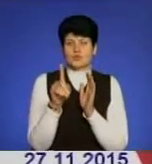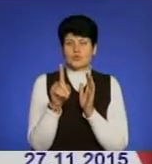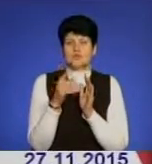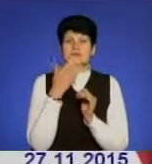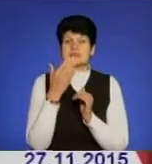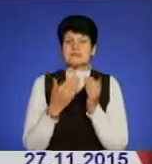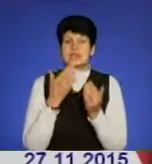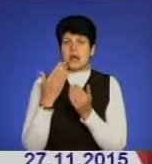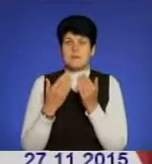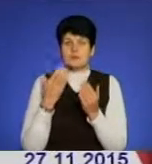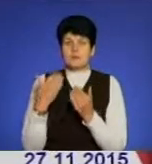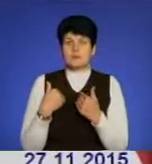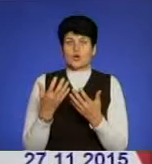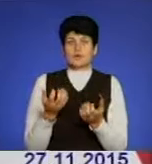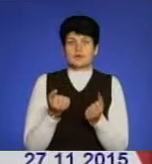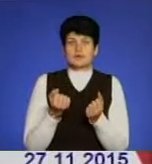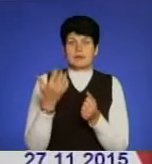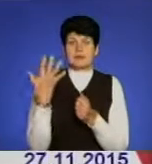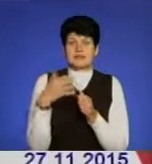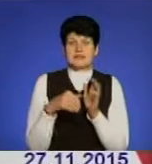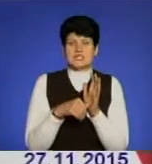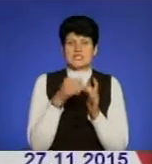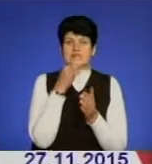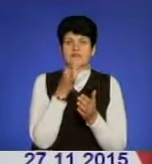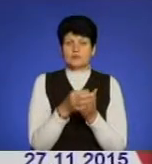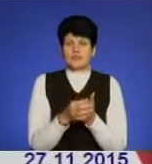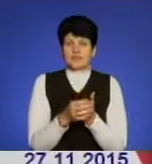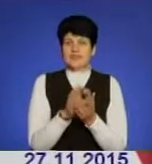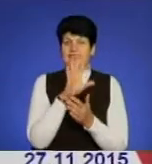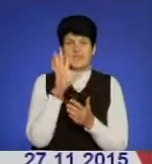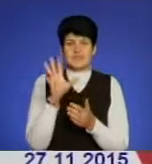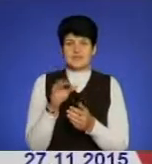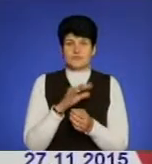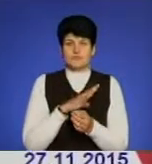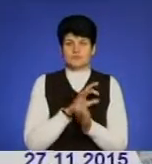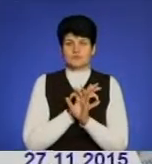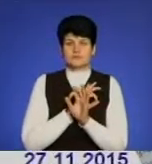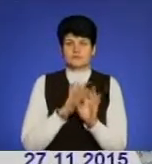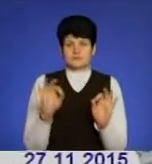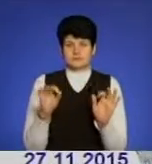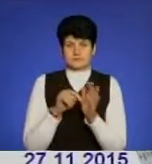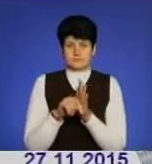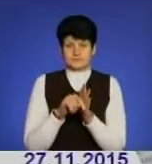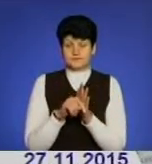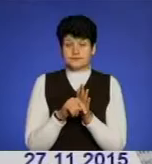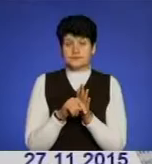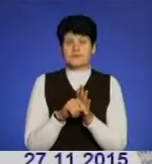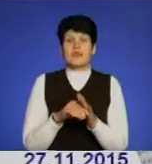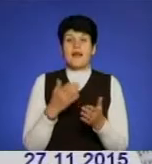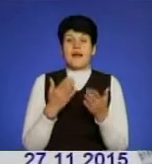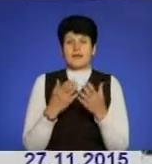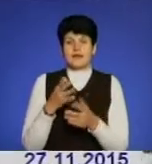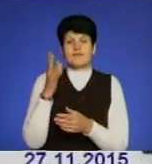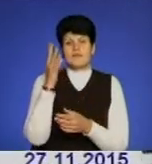запиту ми отримали 56 відповідей. Не всі вони були досконалі по суті, але